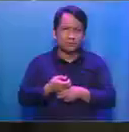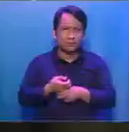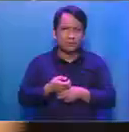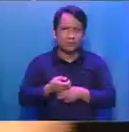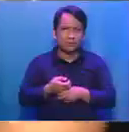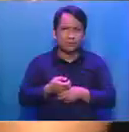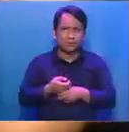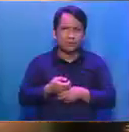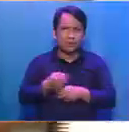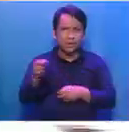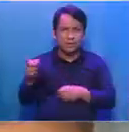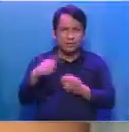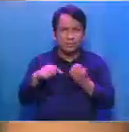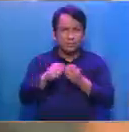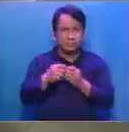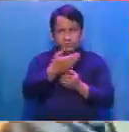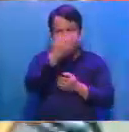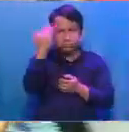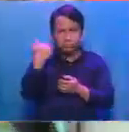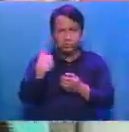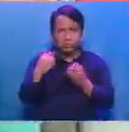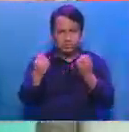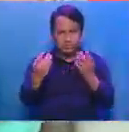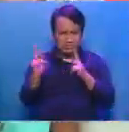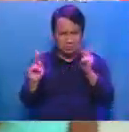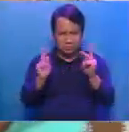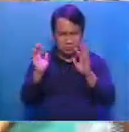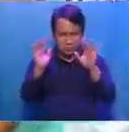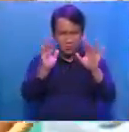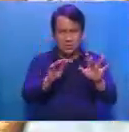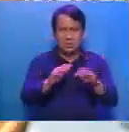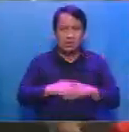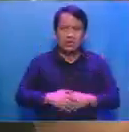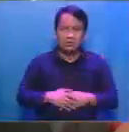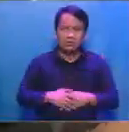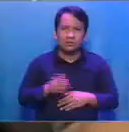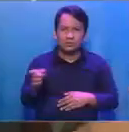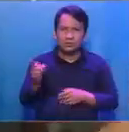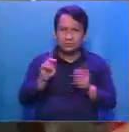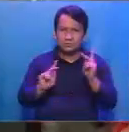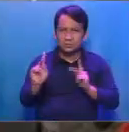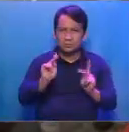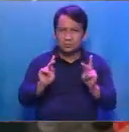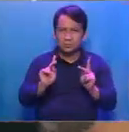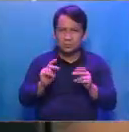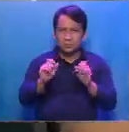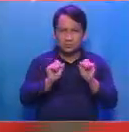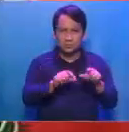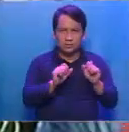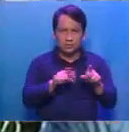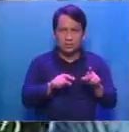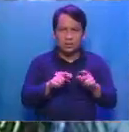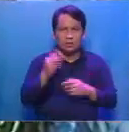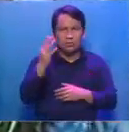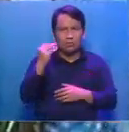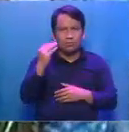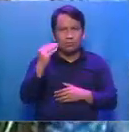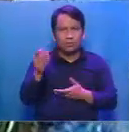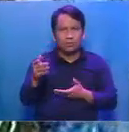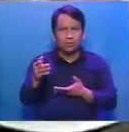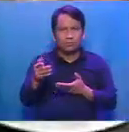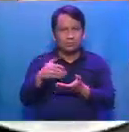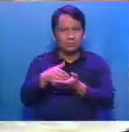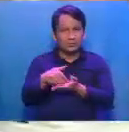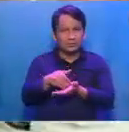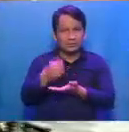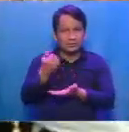pulis. Samantala, sa kabila ng dagsa ng mamimili, umaaray pa rin ang karamihan sa mga nagtitinda dahil mas mahina pa rin ang benta